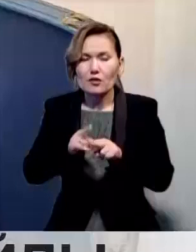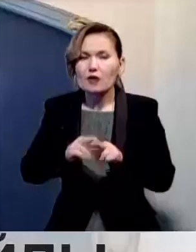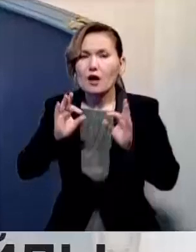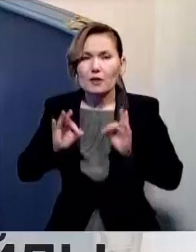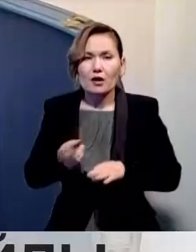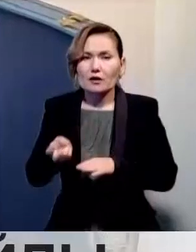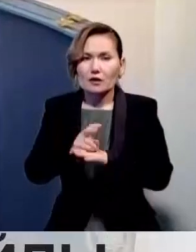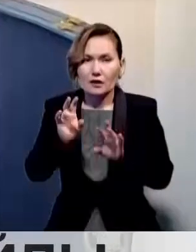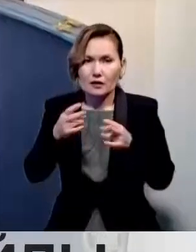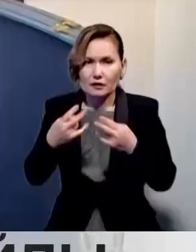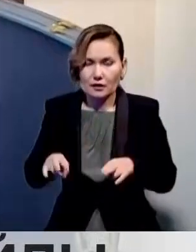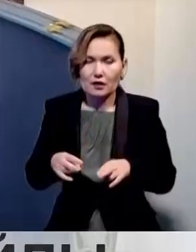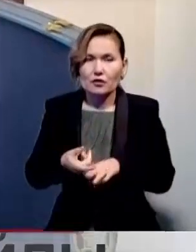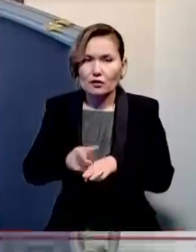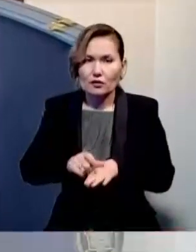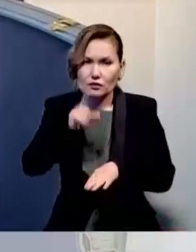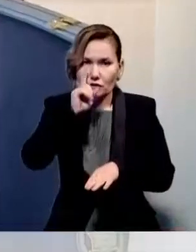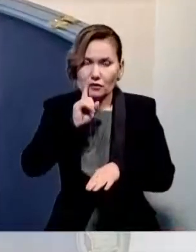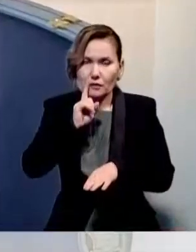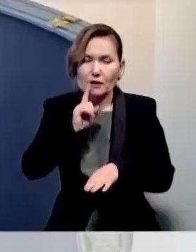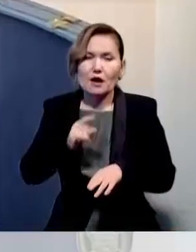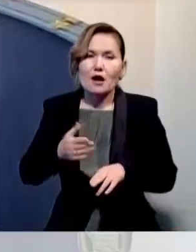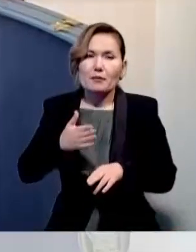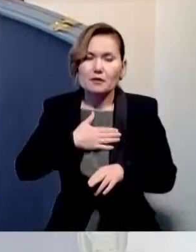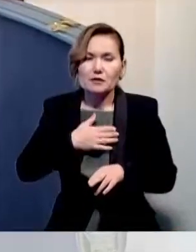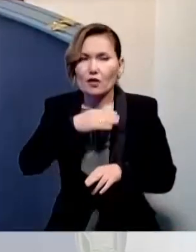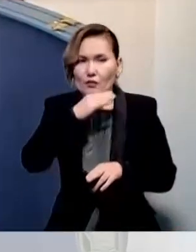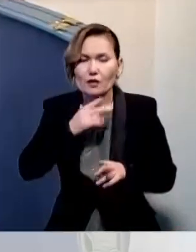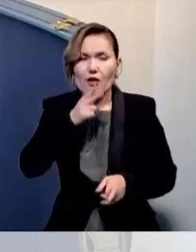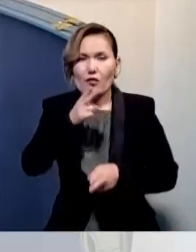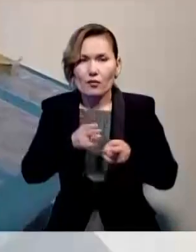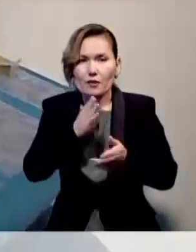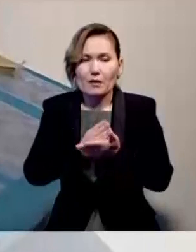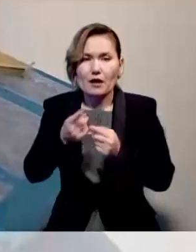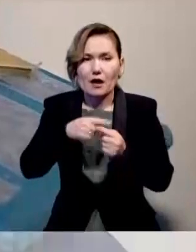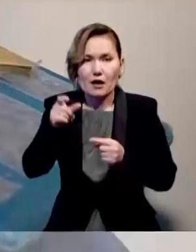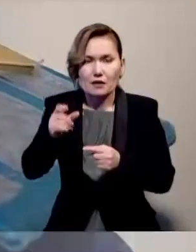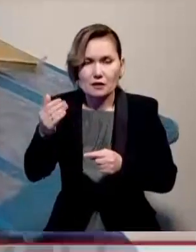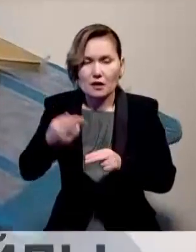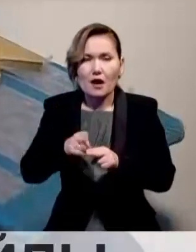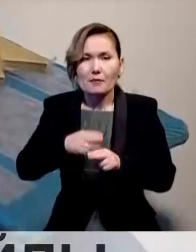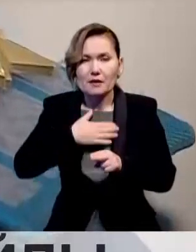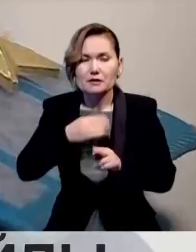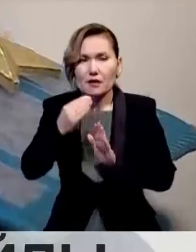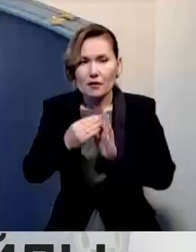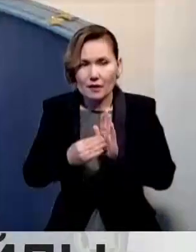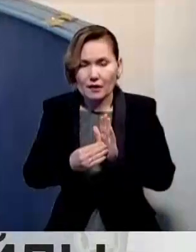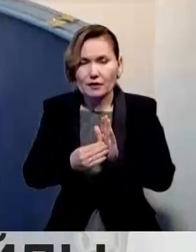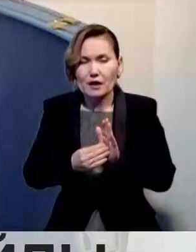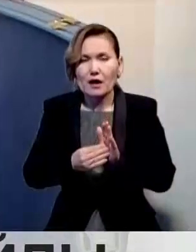жоғалтпайды. Платформамыз дайын болғаннан бері бізге көптеген шағымдар түсіп жатыр кәсіпкерлерден. Сол шағымдарды біз деген қарап, ары қарай